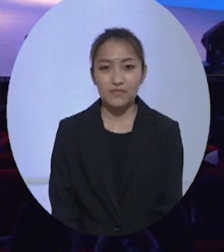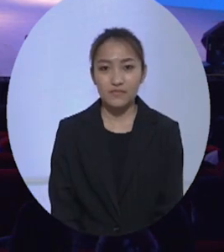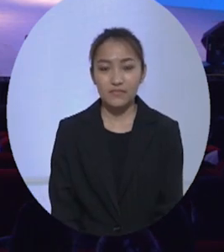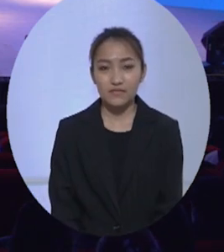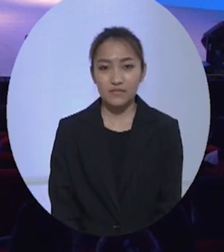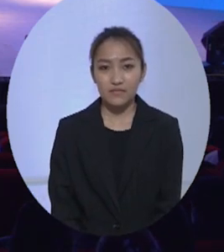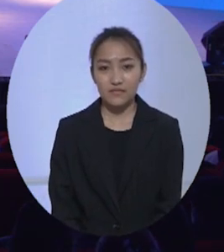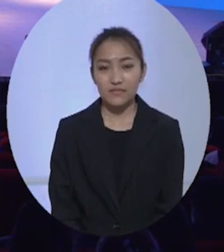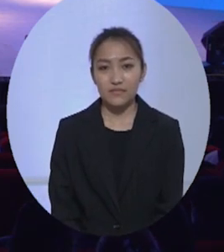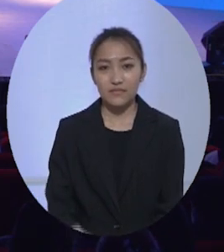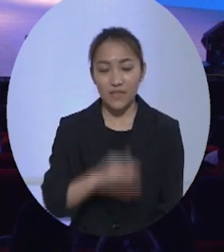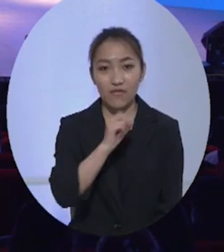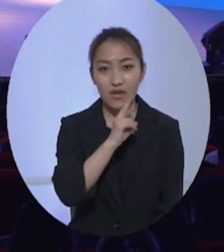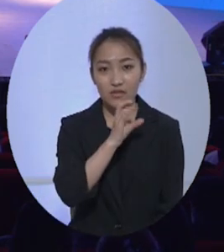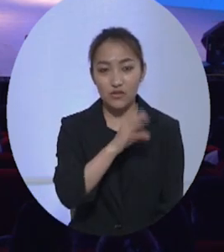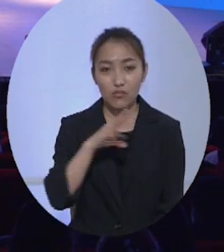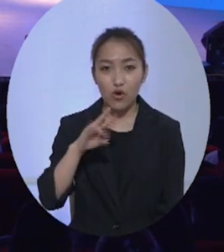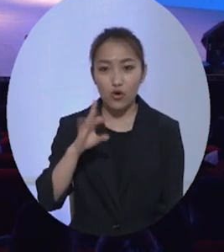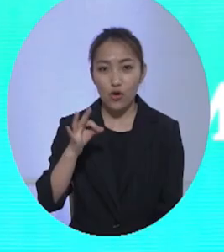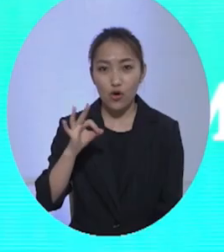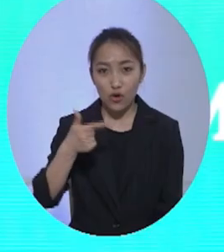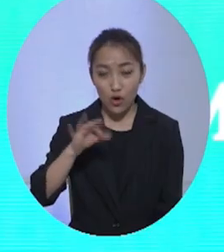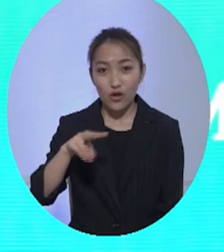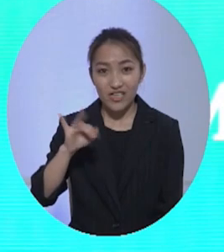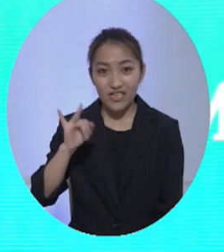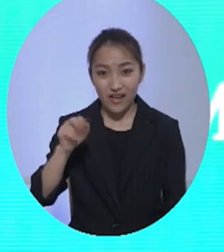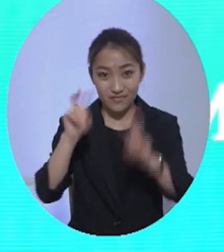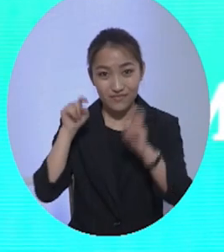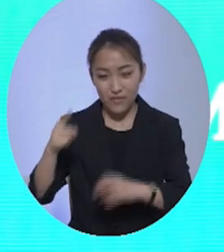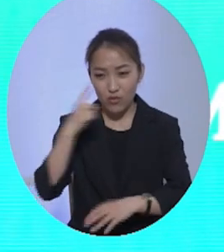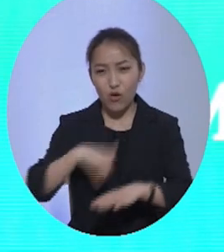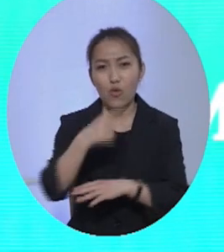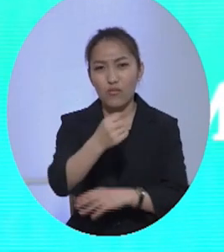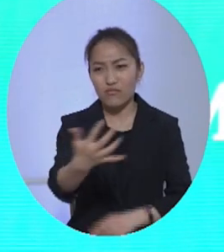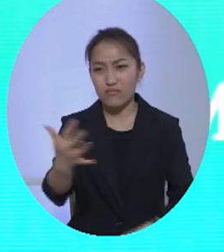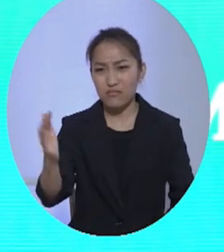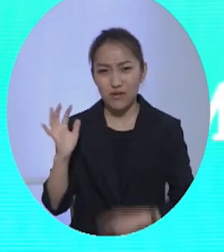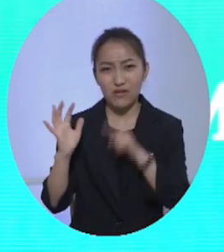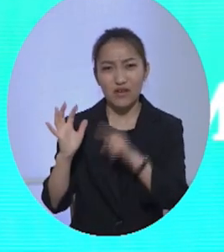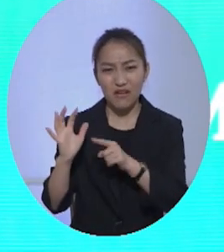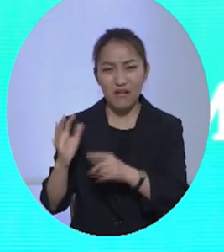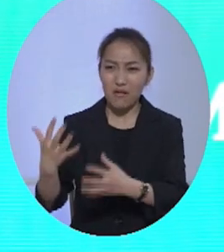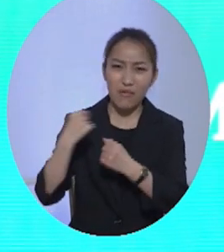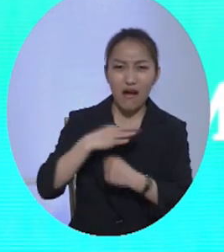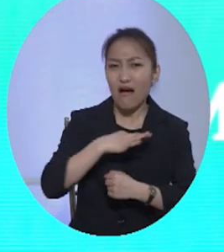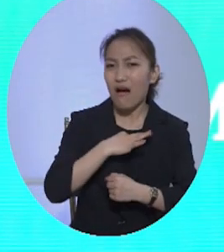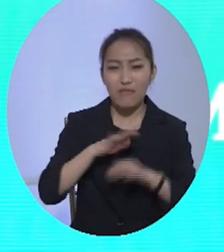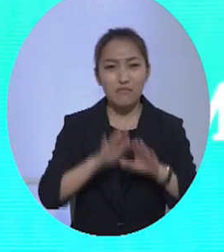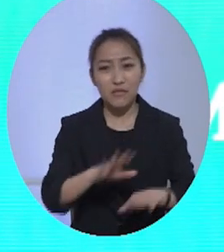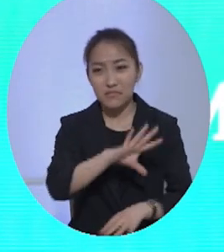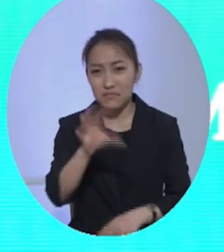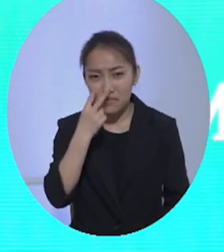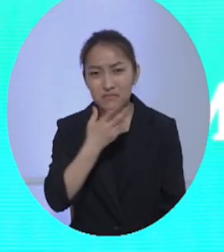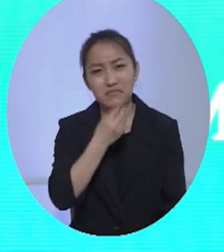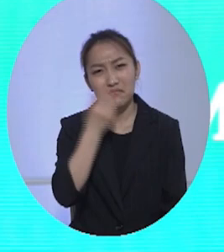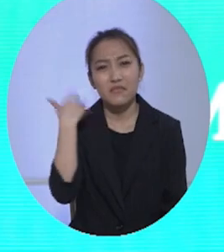тийм ээ. Монголчуудын иргэшилд орсон бахад бид үнэхээр аз жаргалтай байдаг гэсэн гэж мянган мянган хүмүүс 18 настай охин толгой